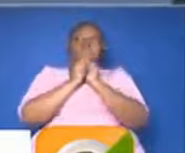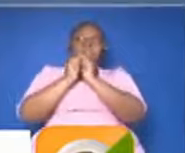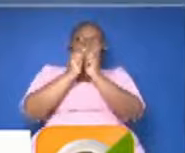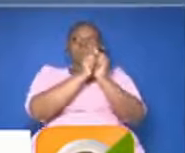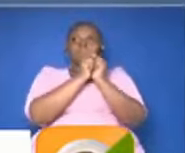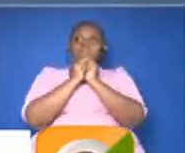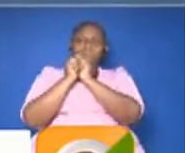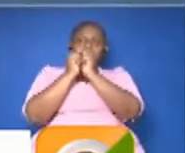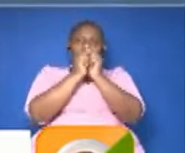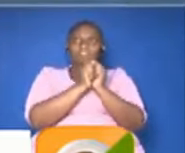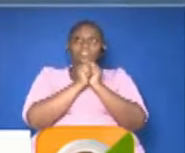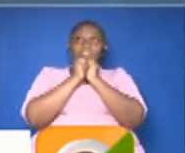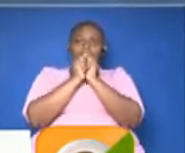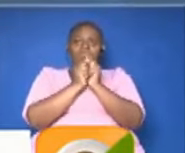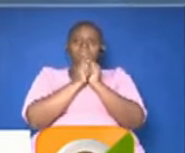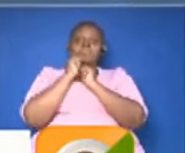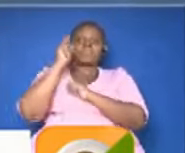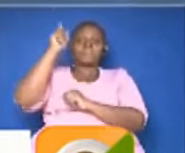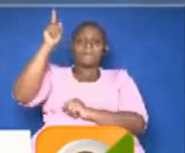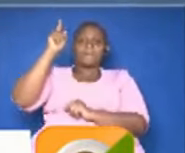twatembea na wewe